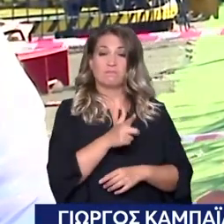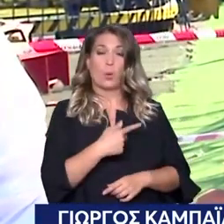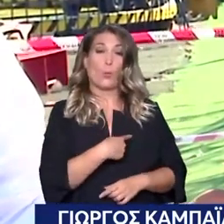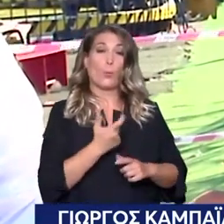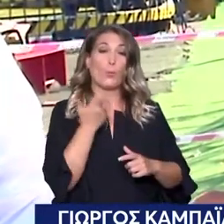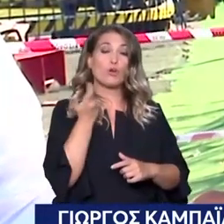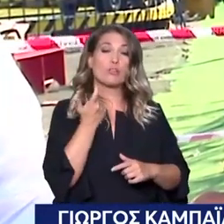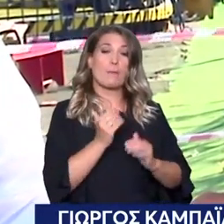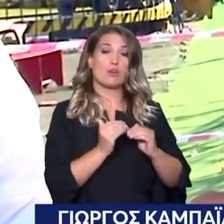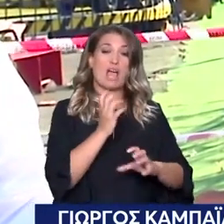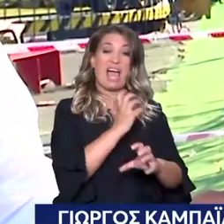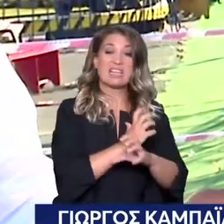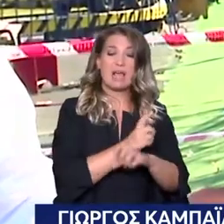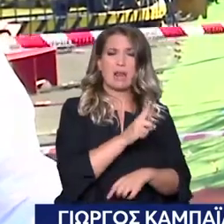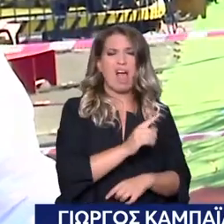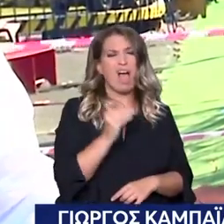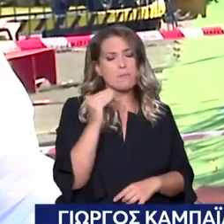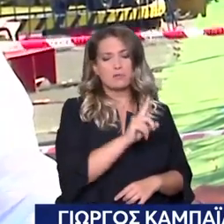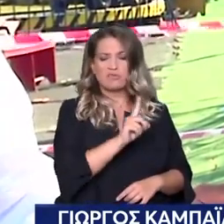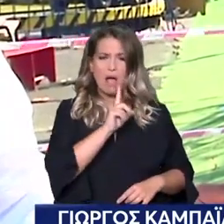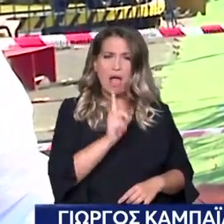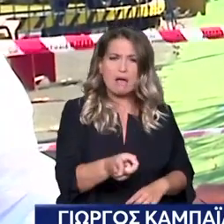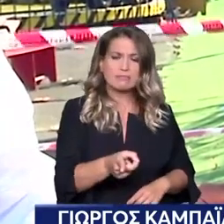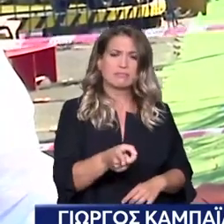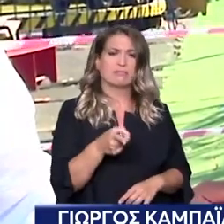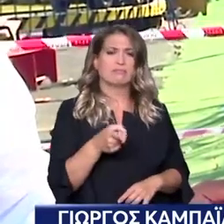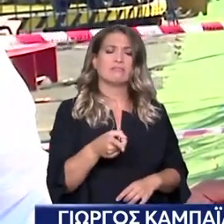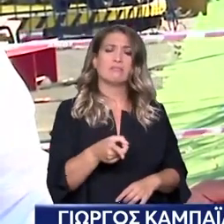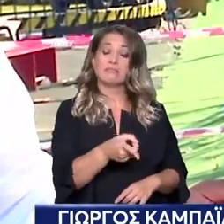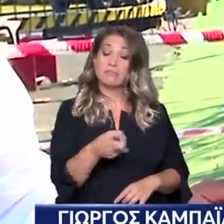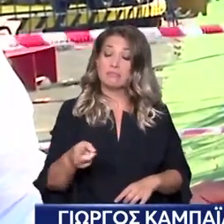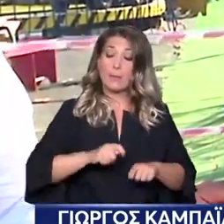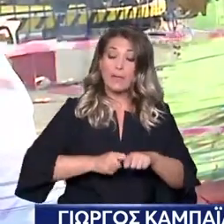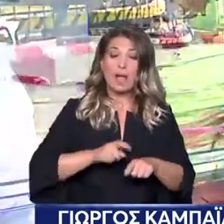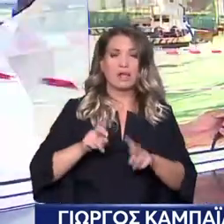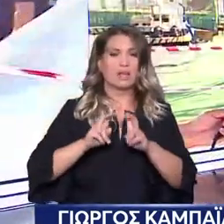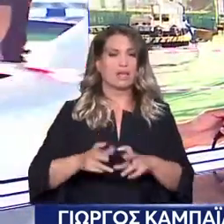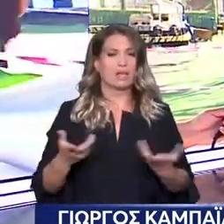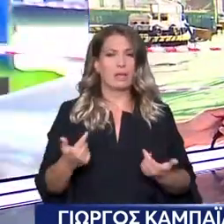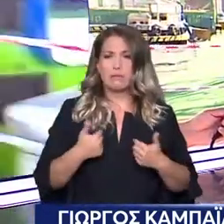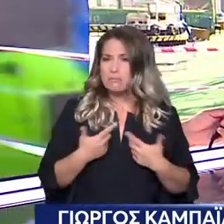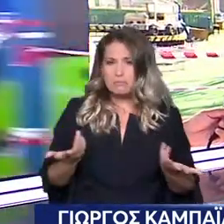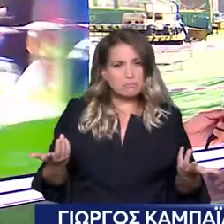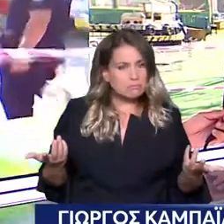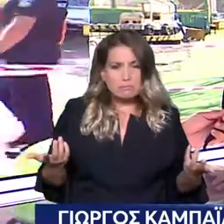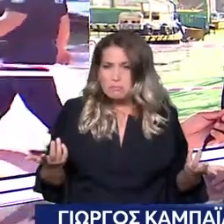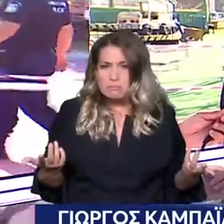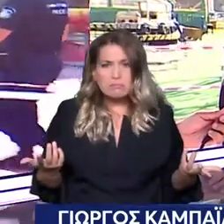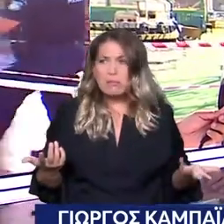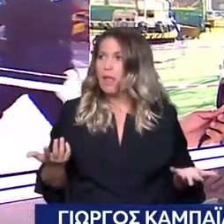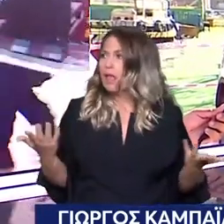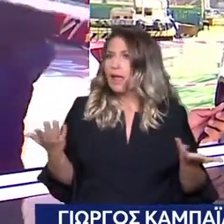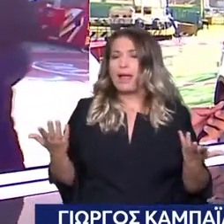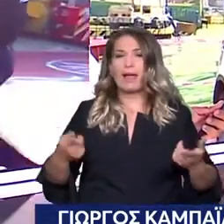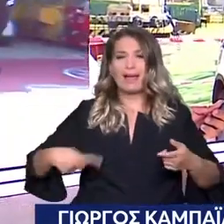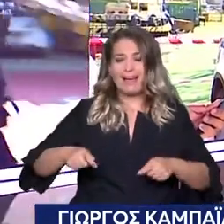εφετών που αμέσως έδωσε μια εντολή με βάση τις διατάξεις γιατί δεν είχαμε χειριστή. Δεν υπήρχε χειριστής,